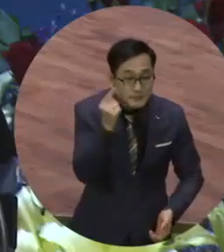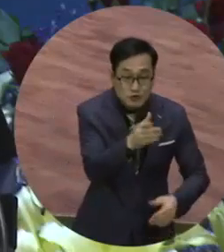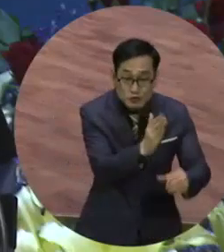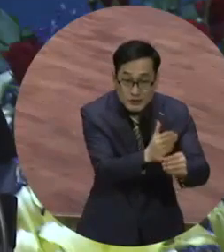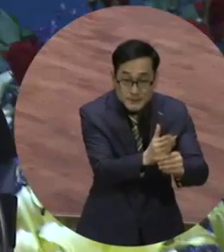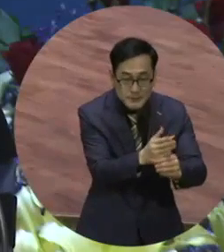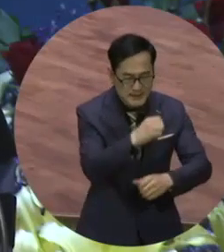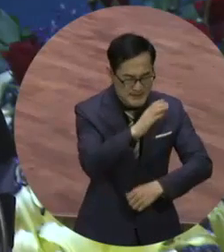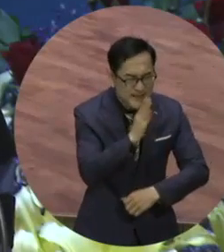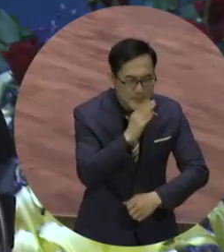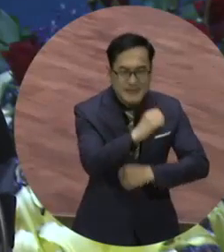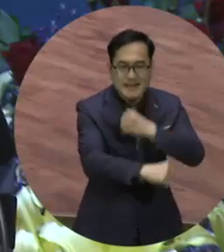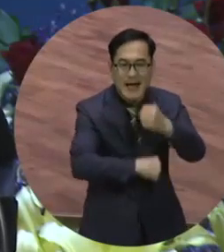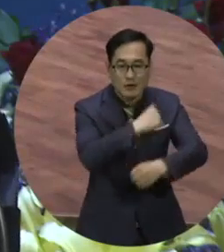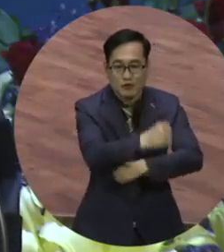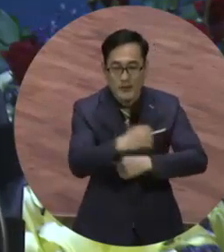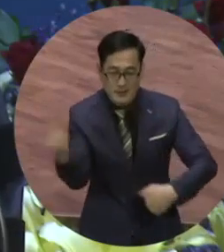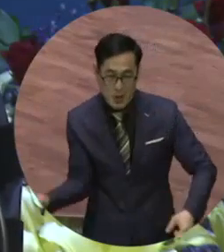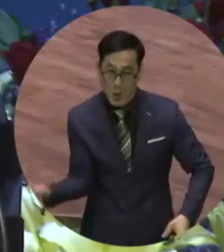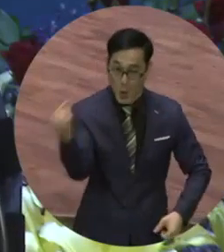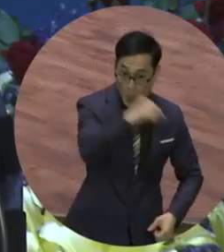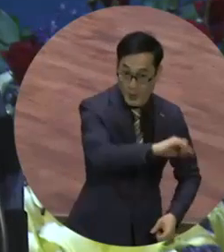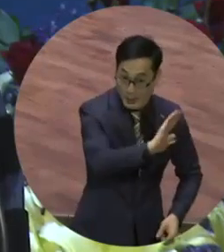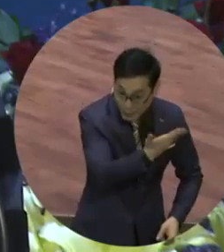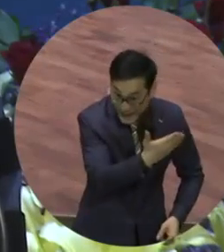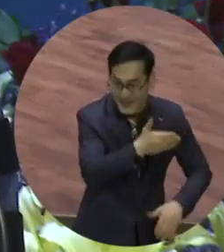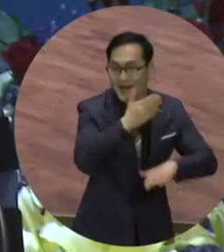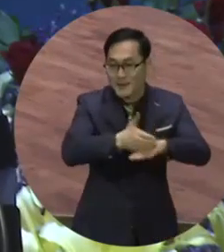속으로 들어오게 된 거 감사하시기 바랍니다.